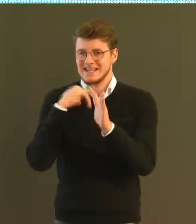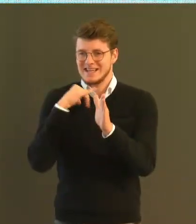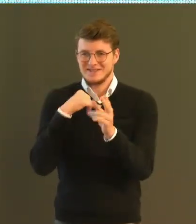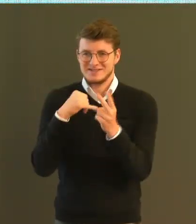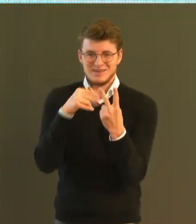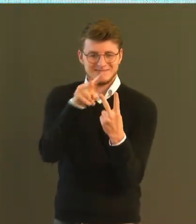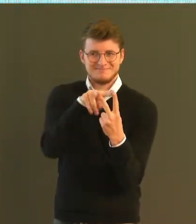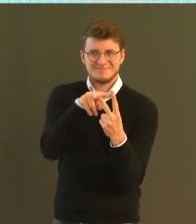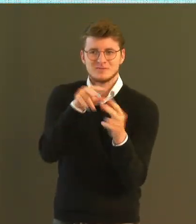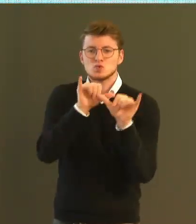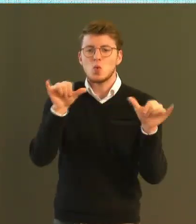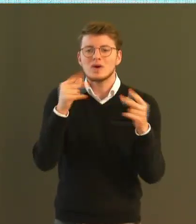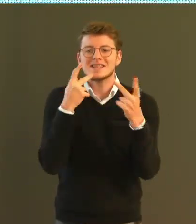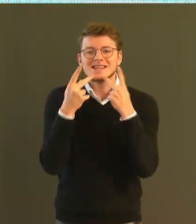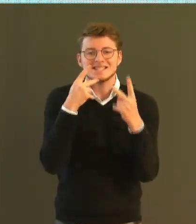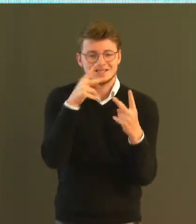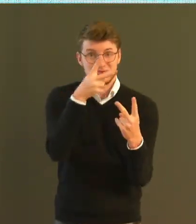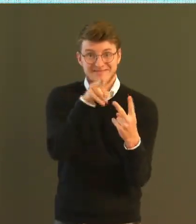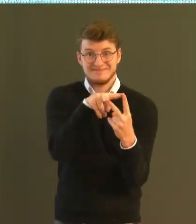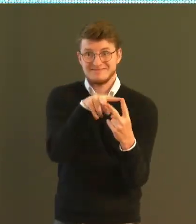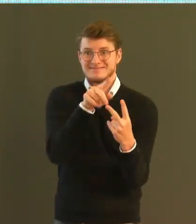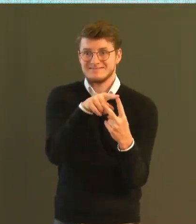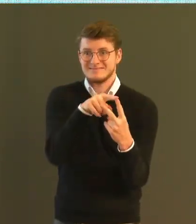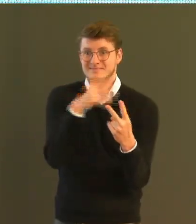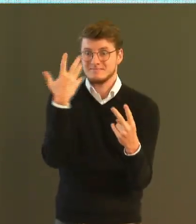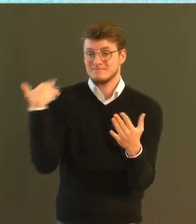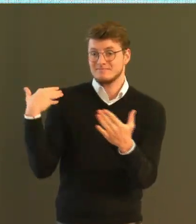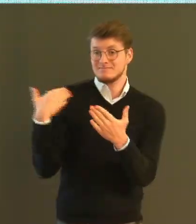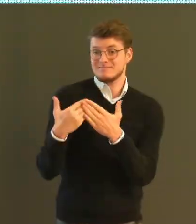partis vers d'autres formes courtes rapporté